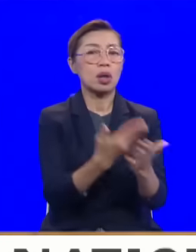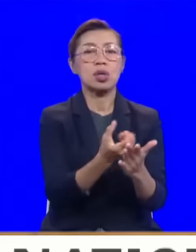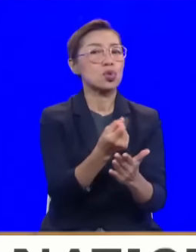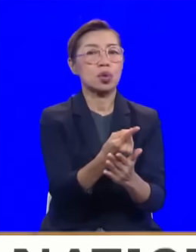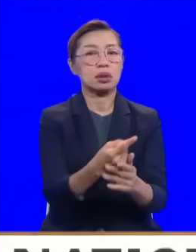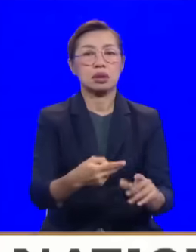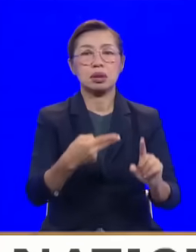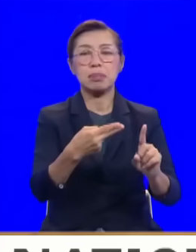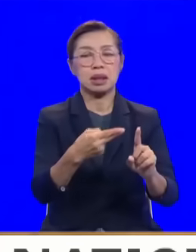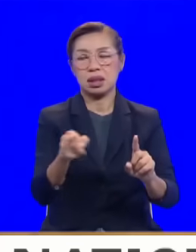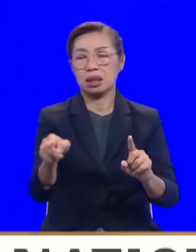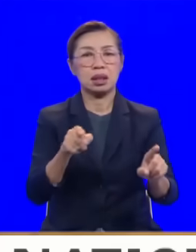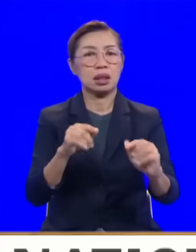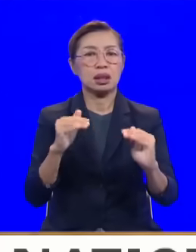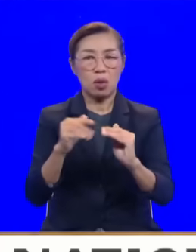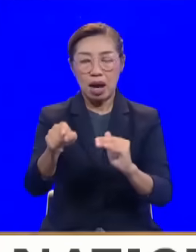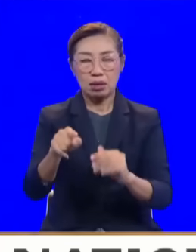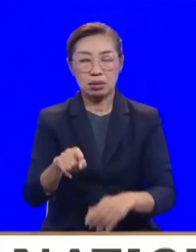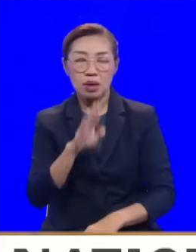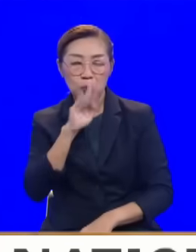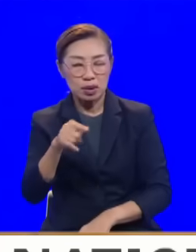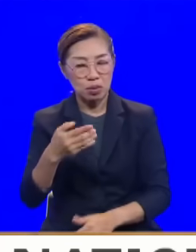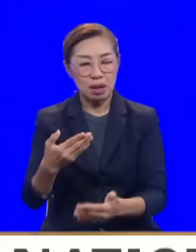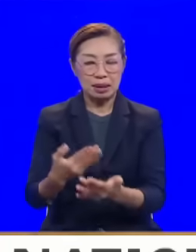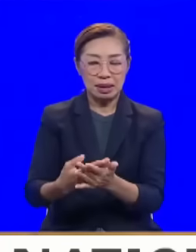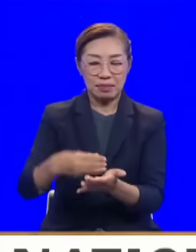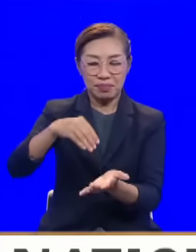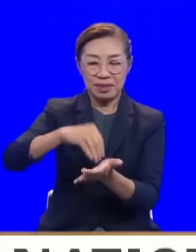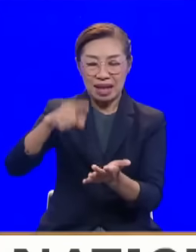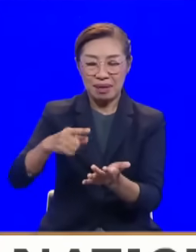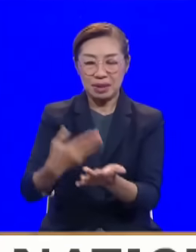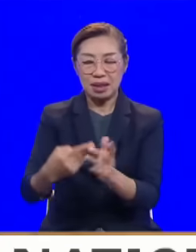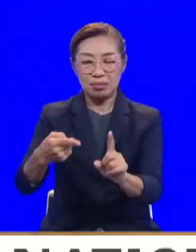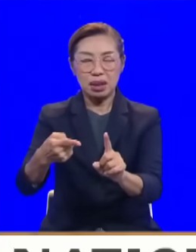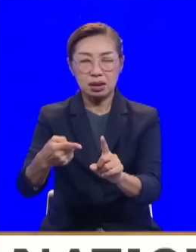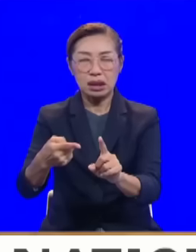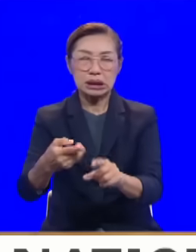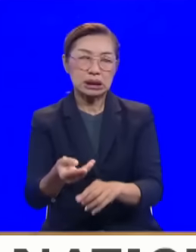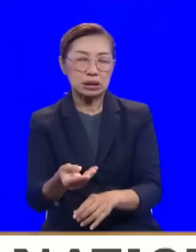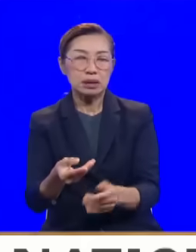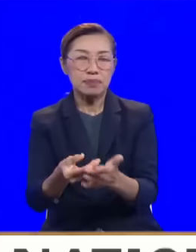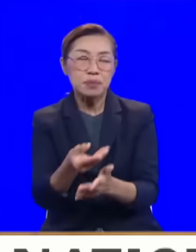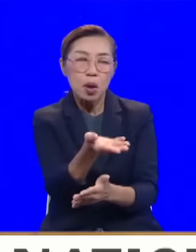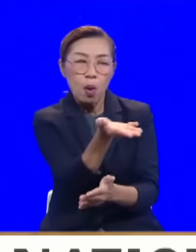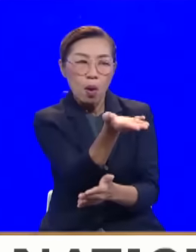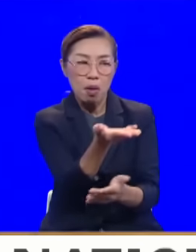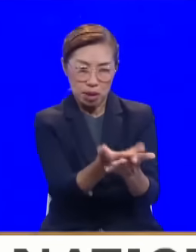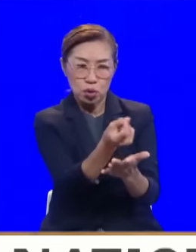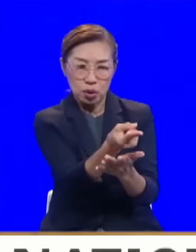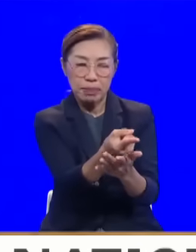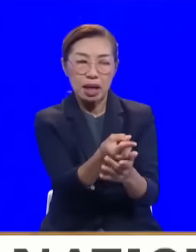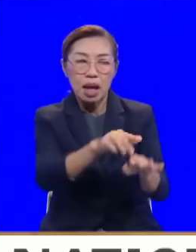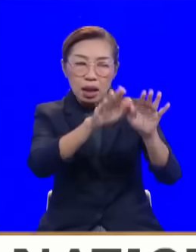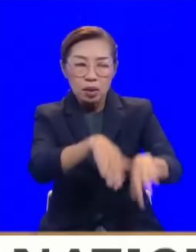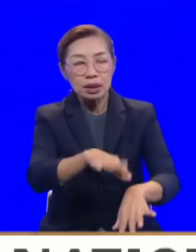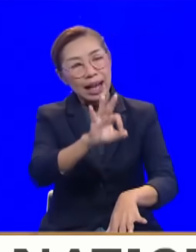างกันเพราะฉะนั้นการไปแลกรถเนี่ยก็ขาดทุนนะครับก็ไม่ควรทำอยู่แล้วนะครับไม่ฉลาดนะครับสองก็คือกลไกใน